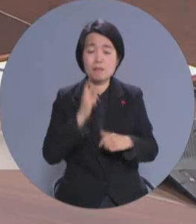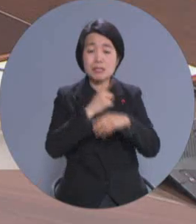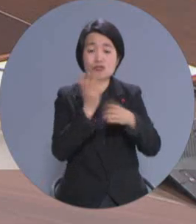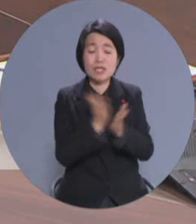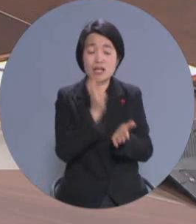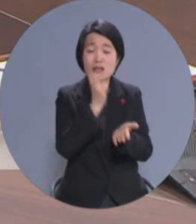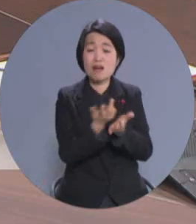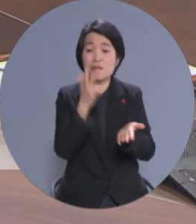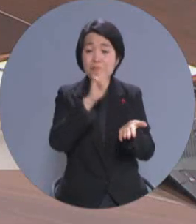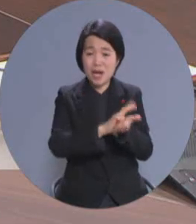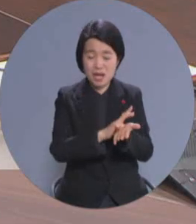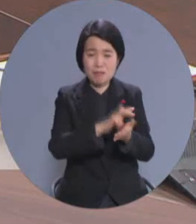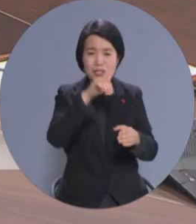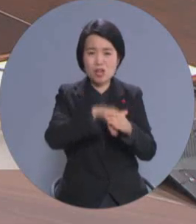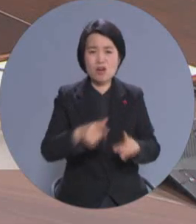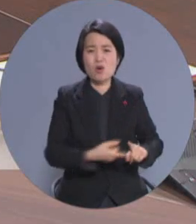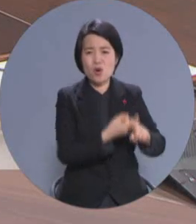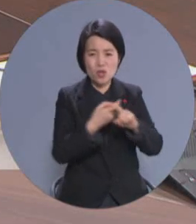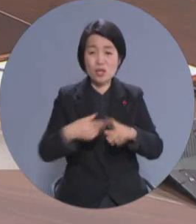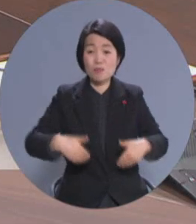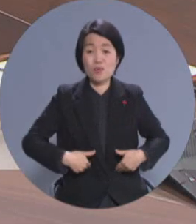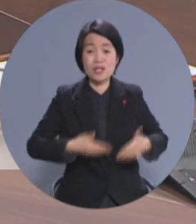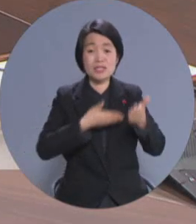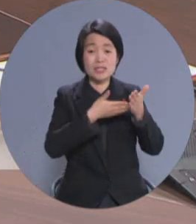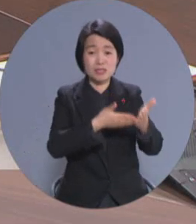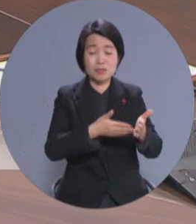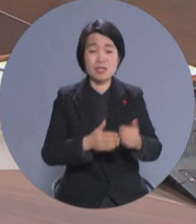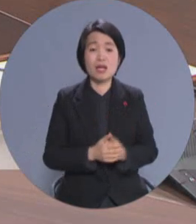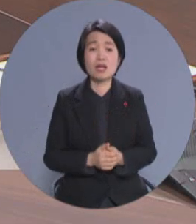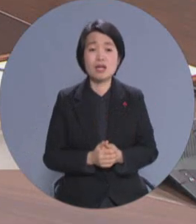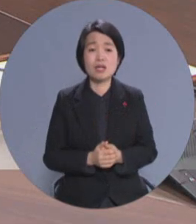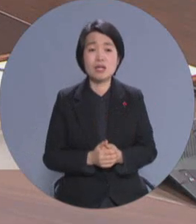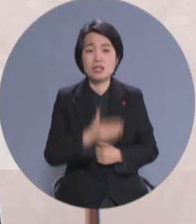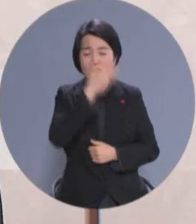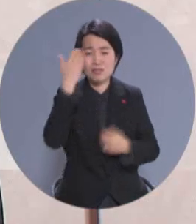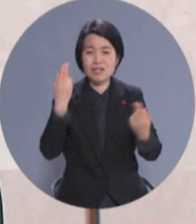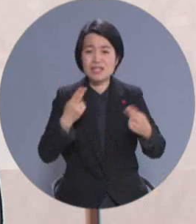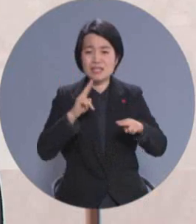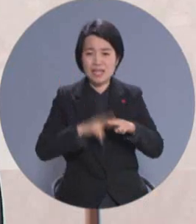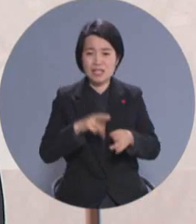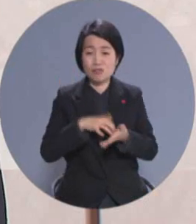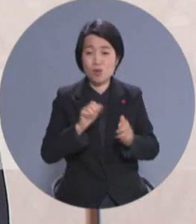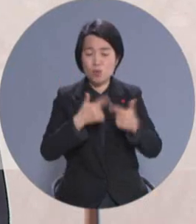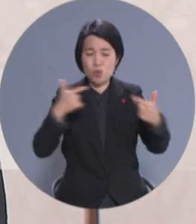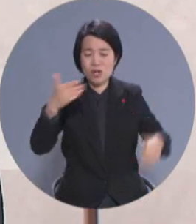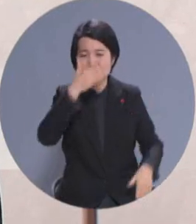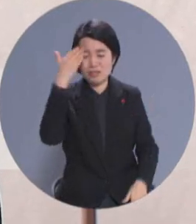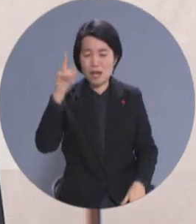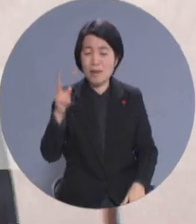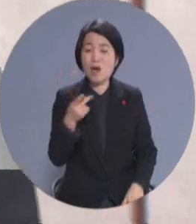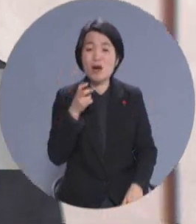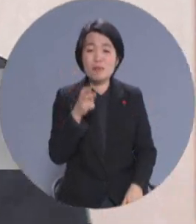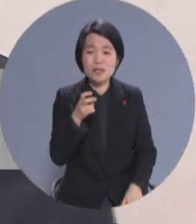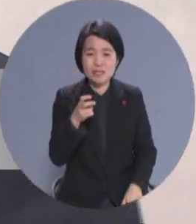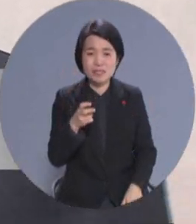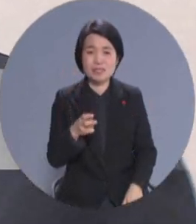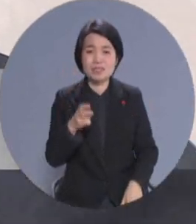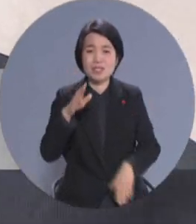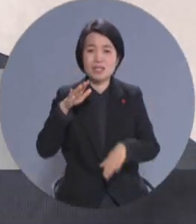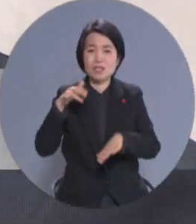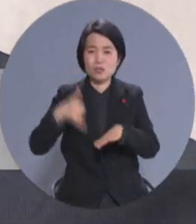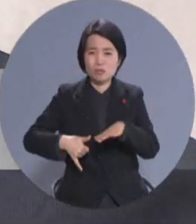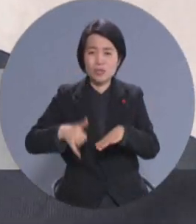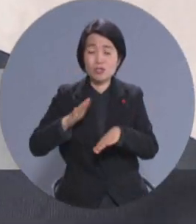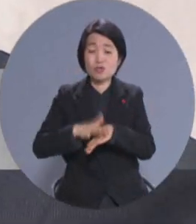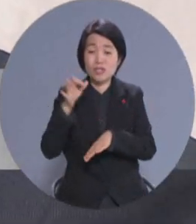개정과 선거 연대를 촉구했습니다. 이 후보는 이어 청년 일자리 확대와 대학생 100원 버스, 농민수당